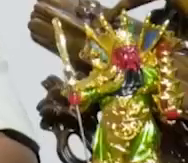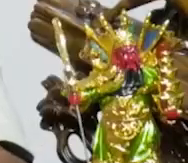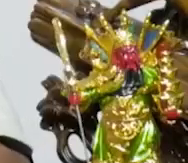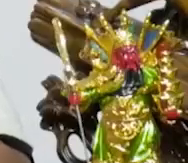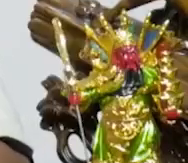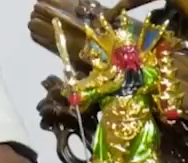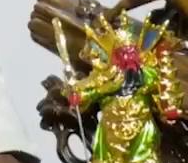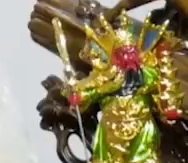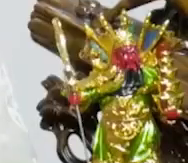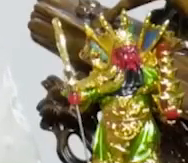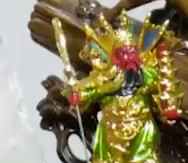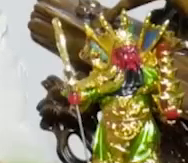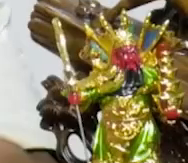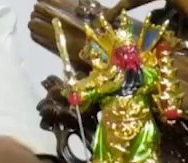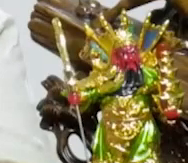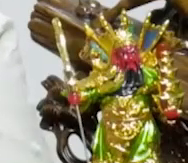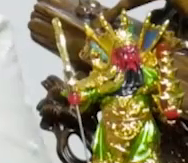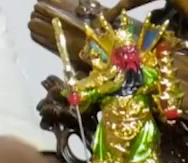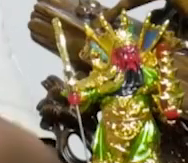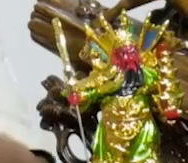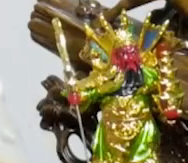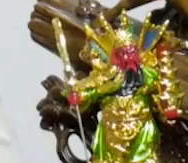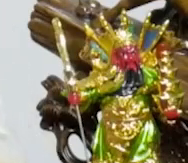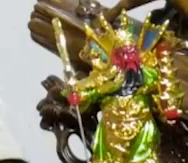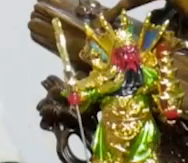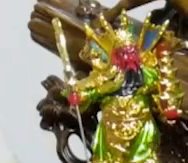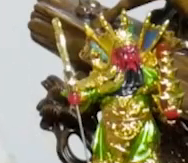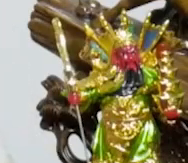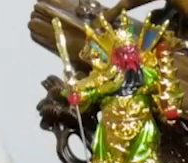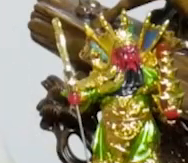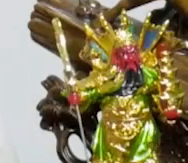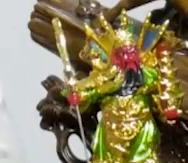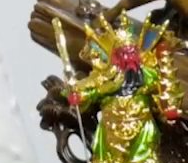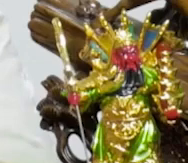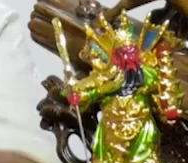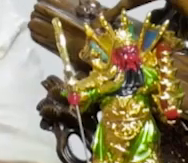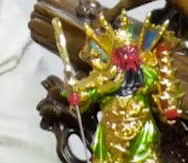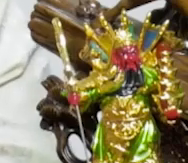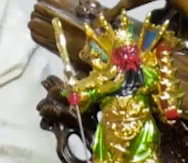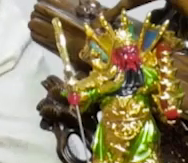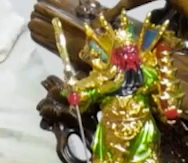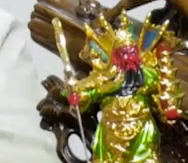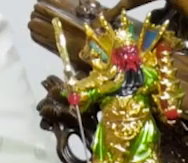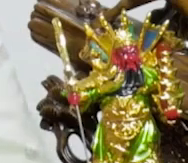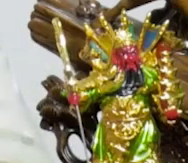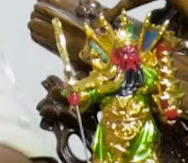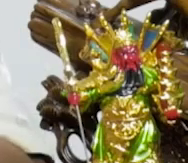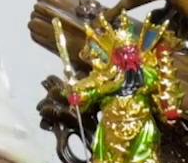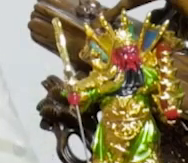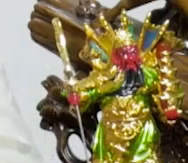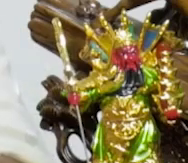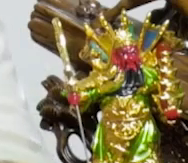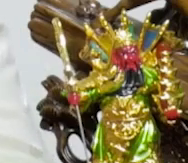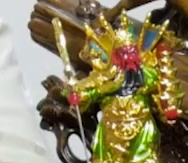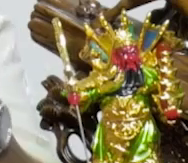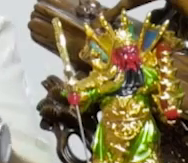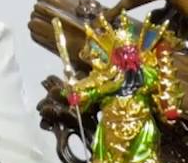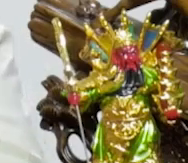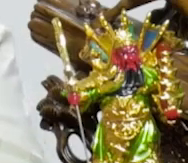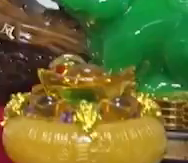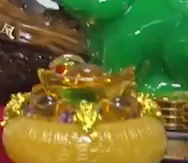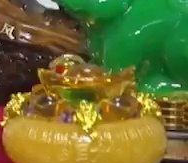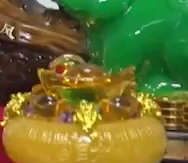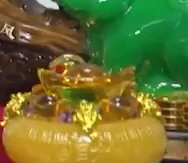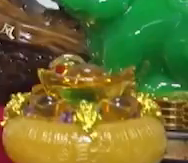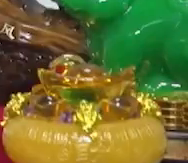Para sa mga pinanganak ng Year of the Horse, mag-share ng blessing o mag-donate para naman sa tao na nangangailangan kung may sobra kang